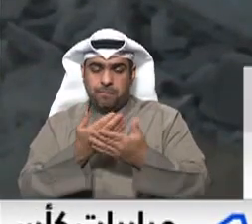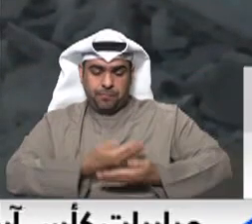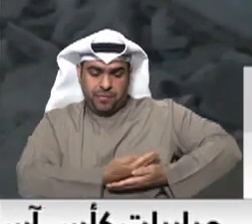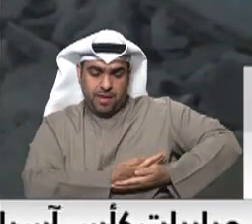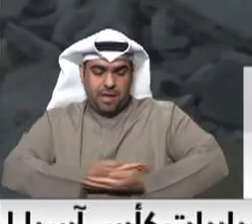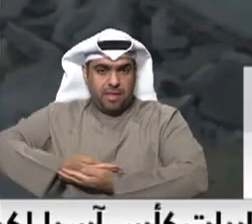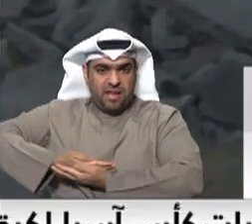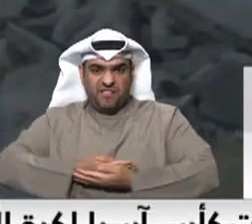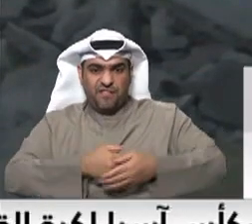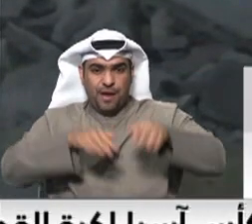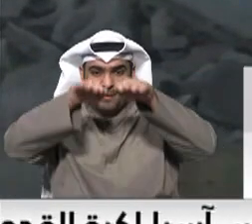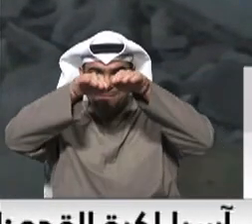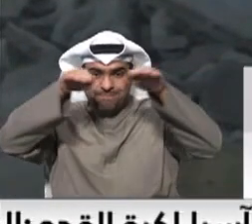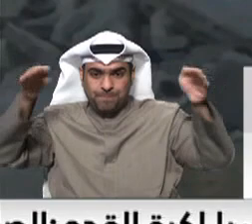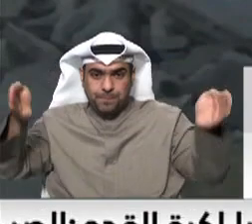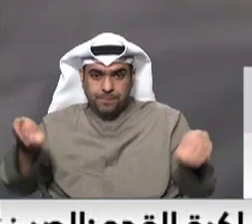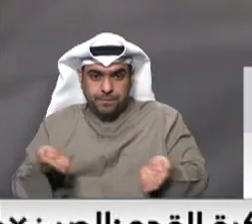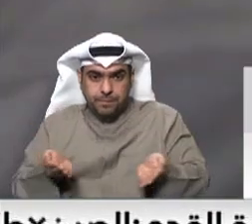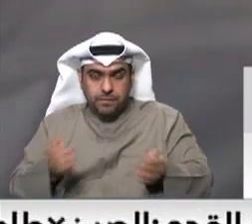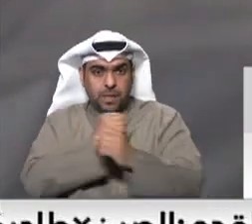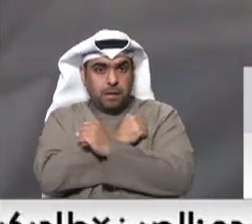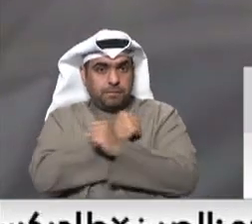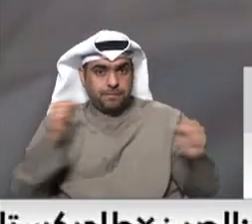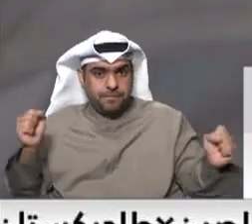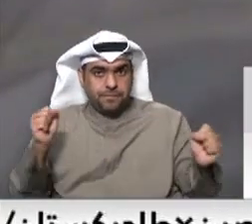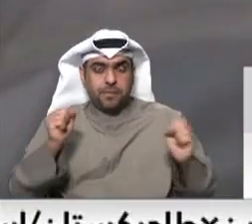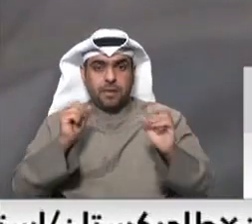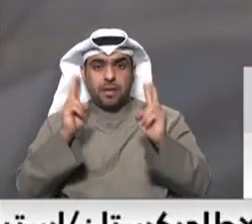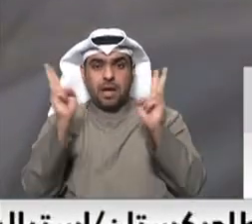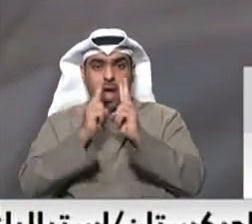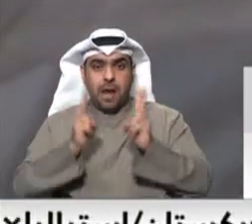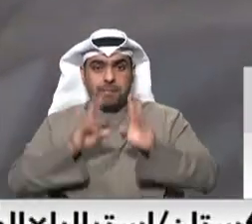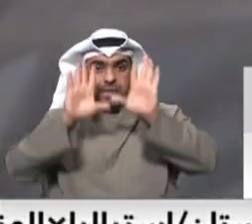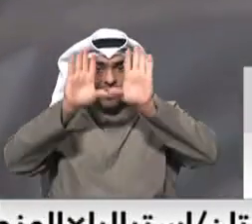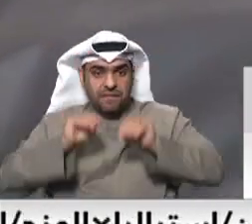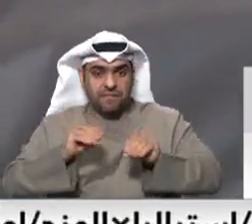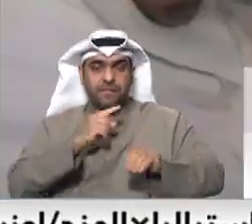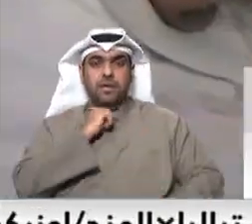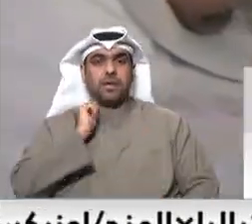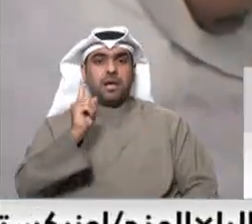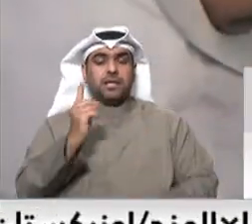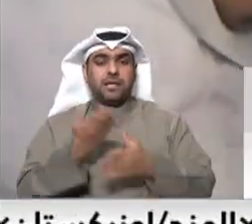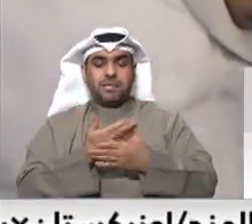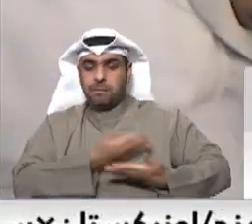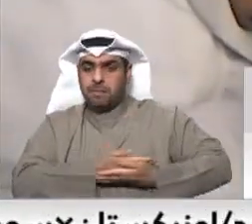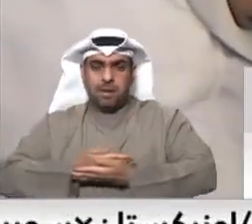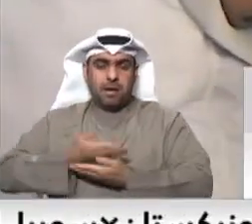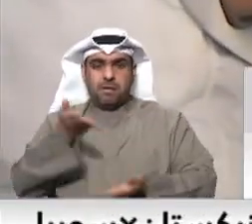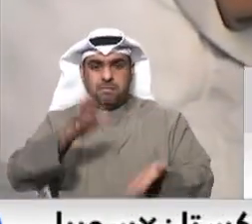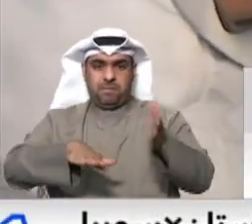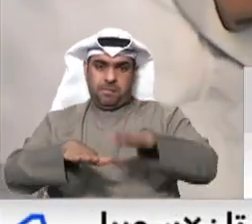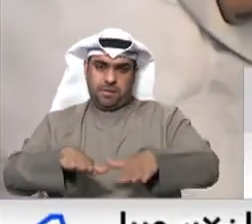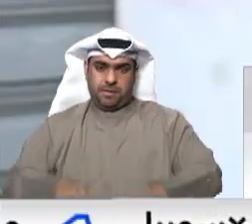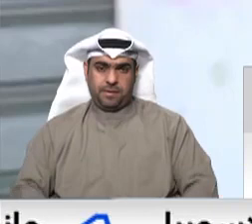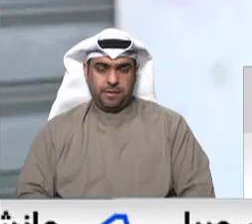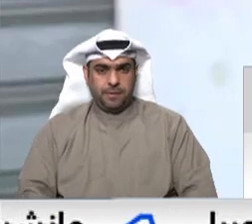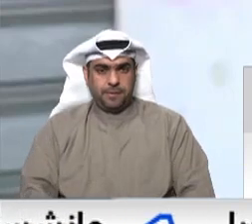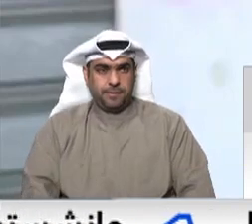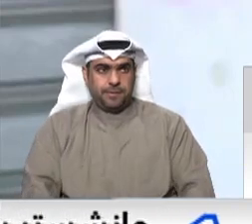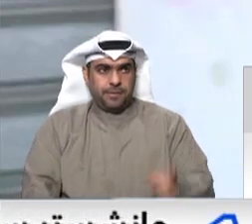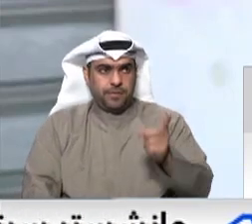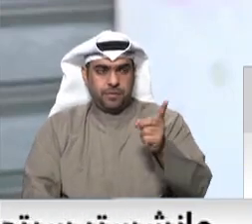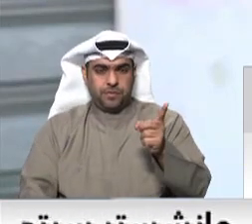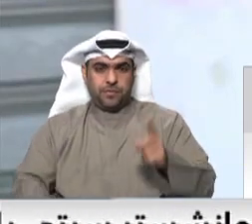الاحتلال سلسلة غارات على دير البلح أدت لاستشهاد أكثر من 20 فلسطيني. منذ اللحظة الأولى